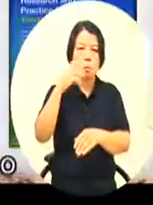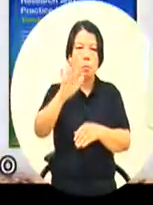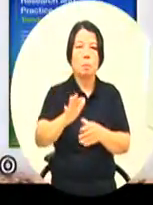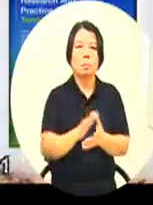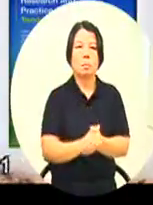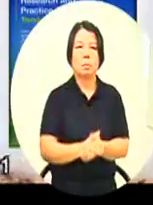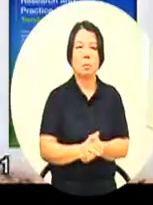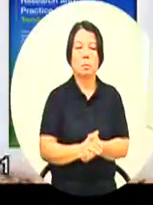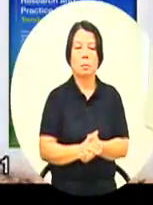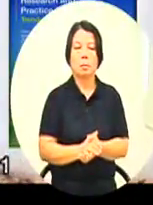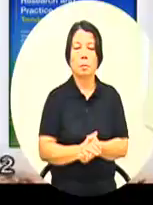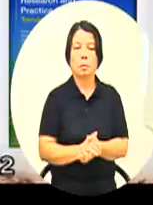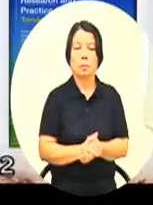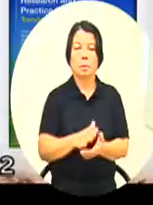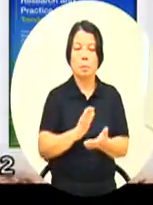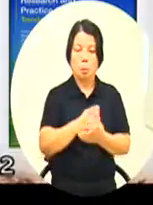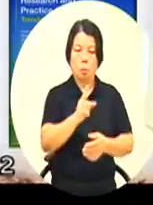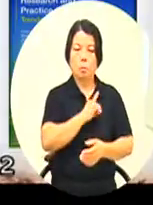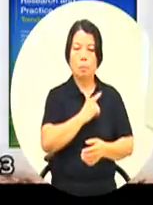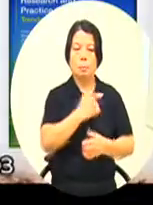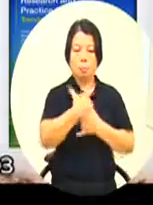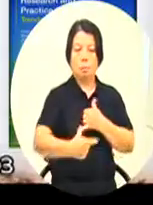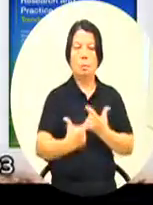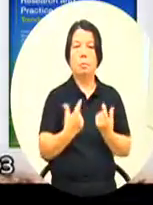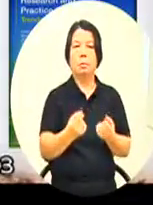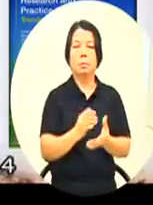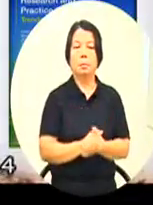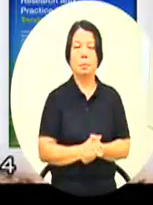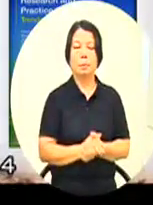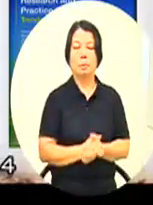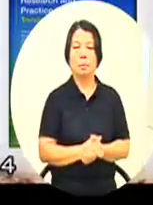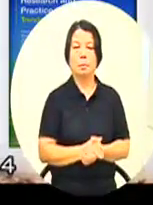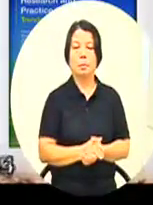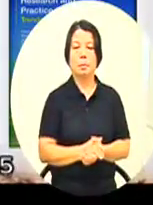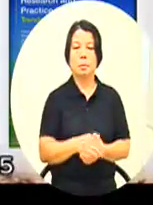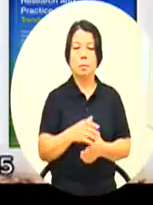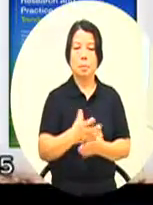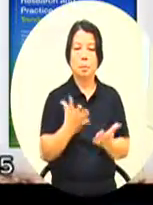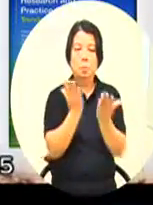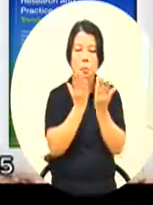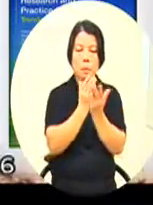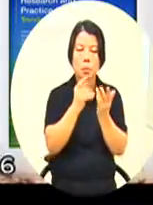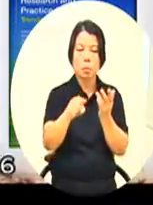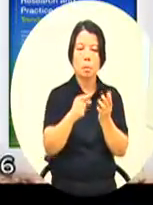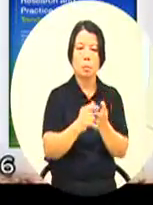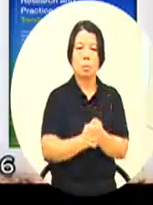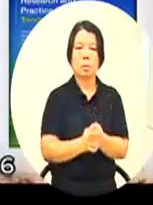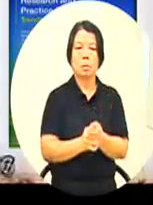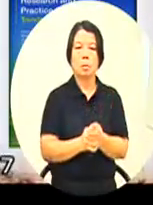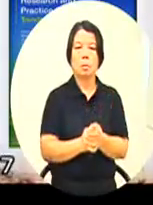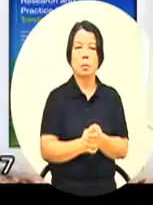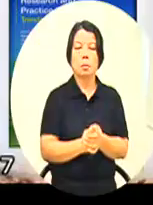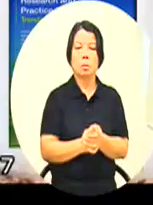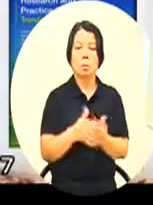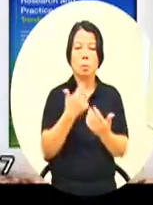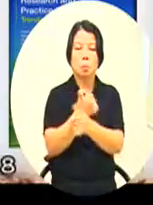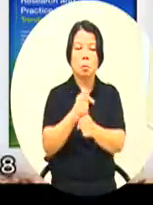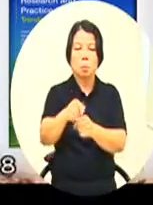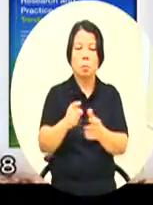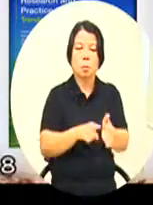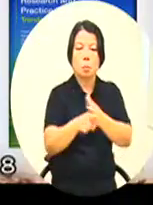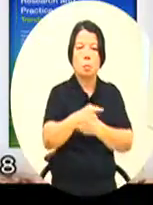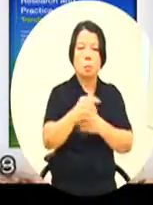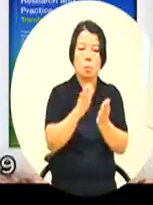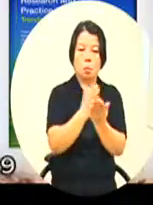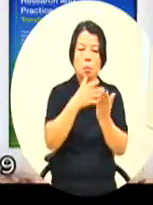成果之后呢，那包括我自己因为我自己在学术上有一些 这几本书都是在我的专书里面，